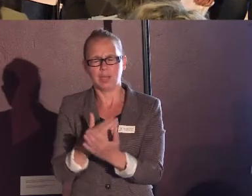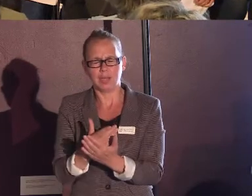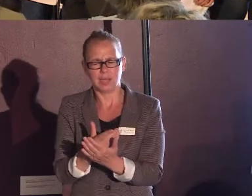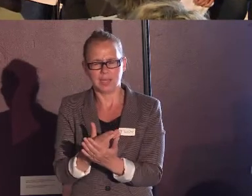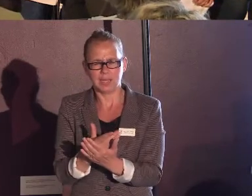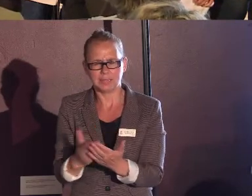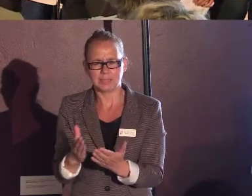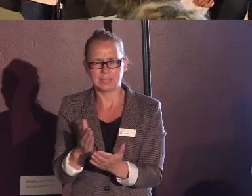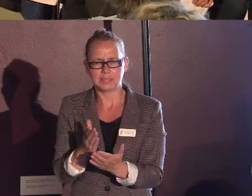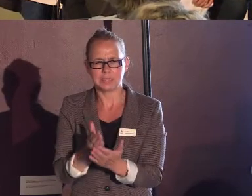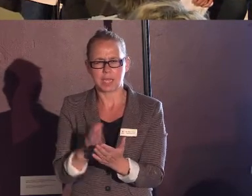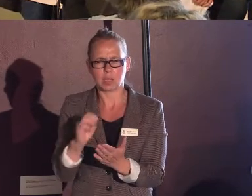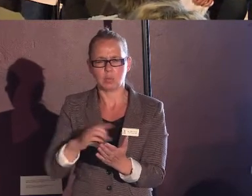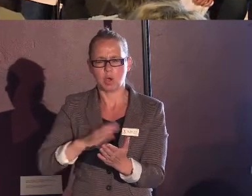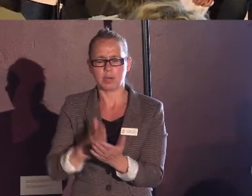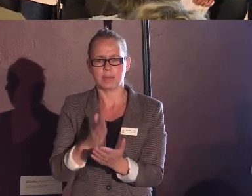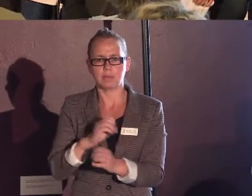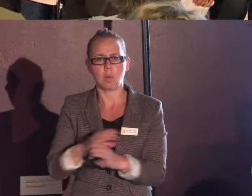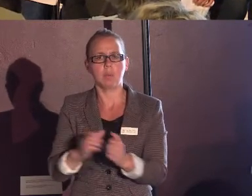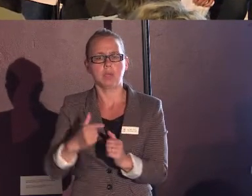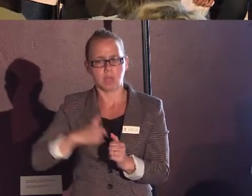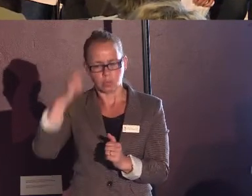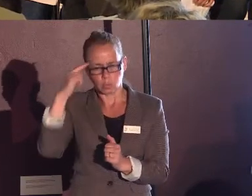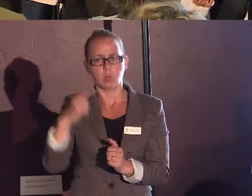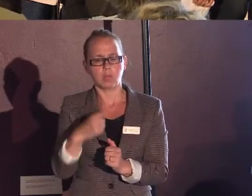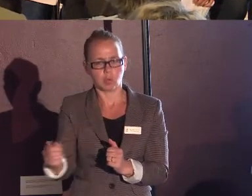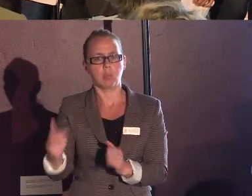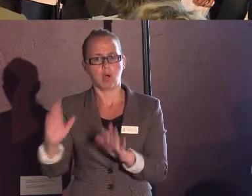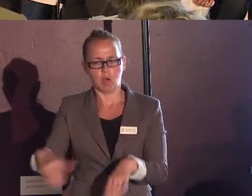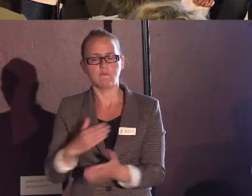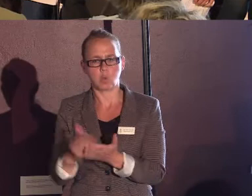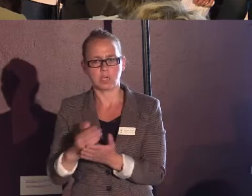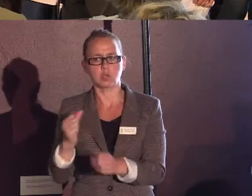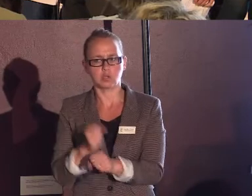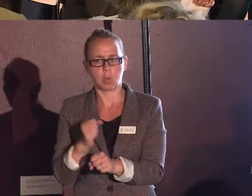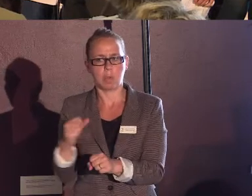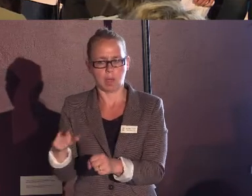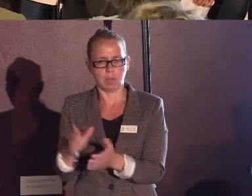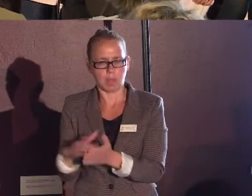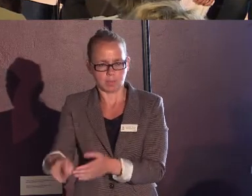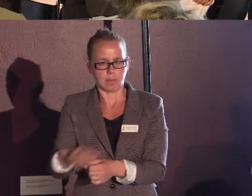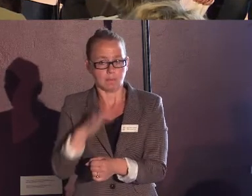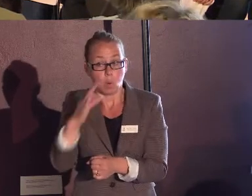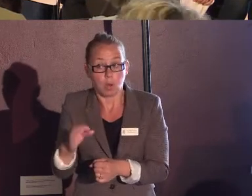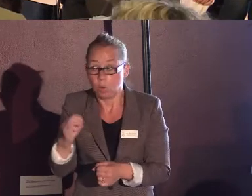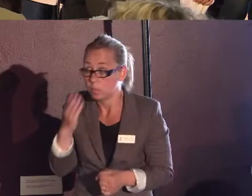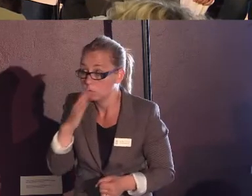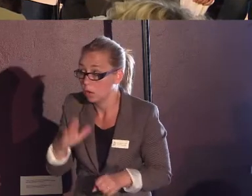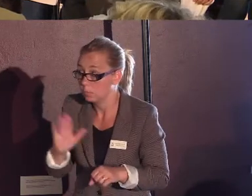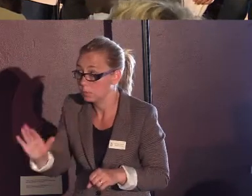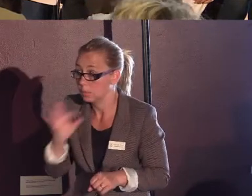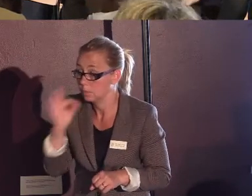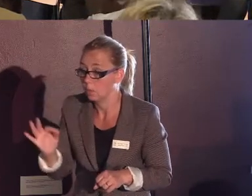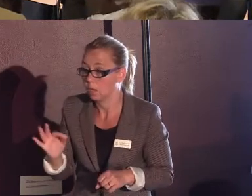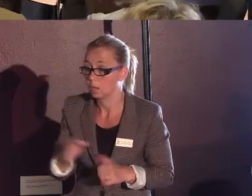helt uppdaterad på det just nu, har jobbat vidare med det här på något sätt. Om det är svar på din fråga.